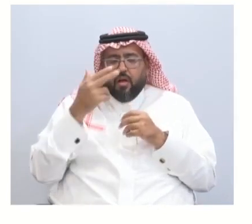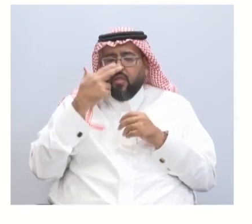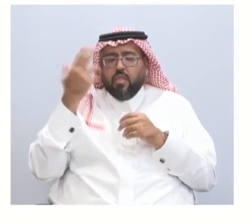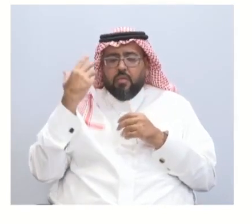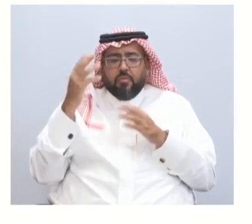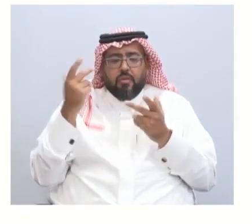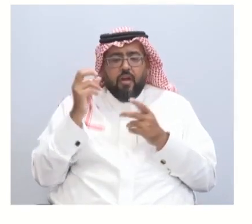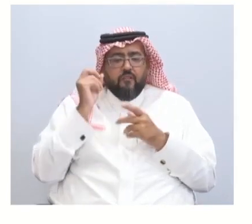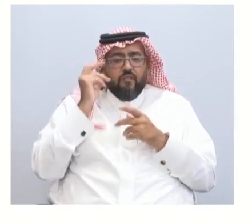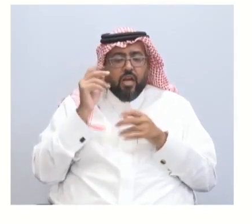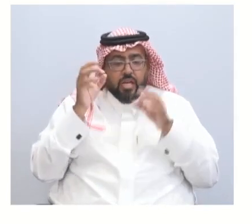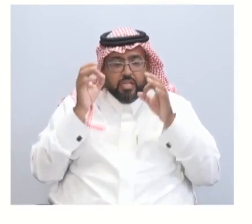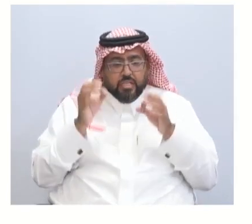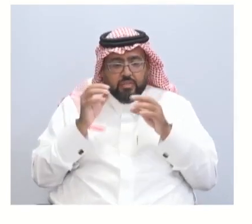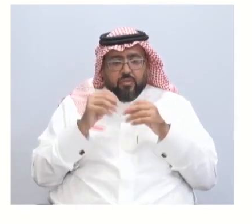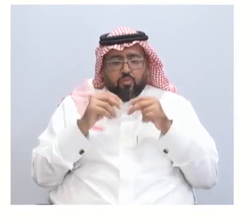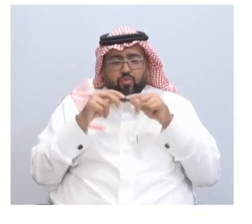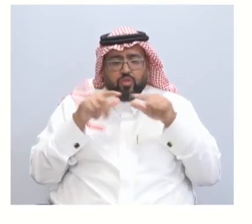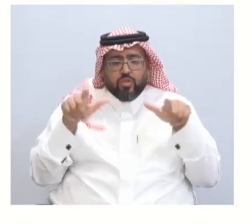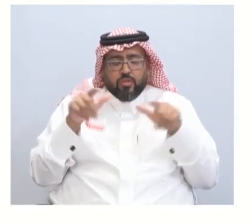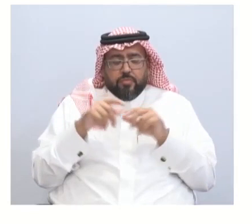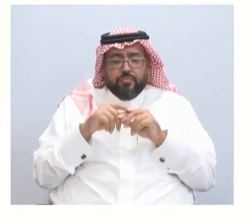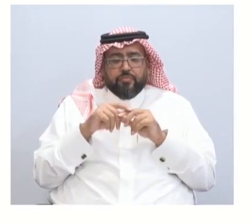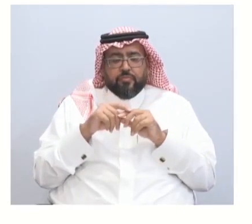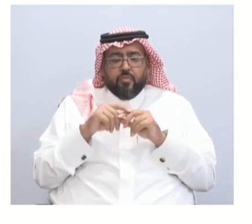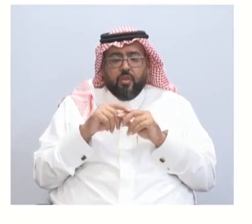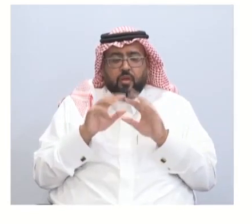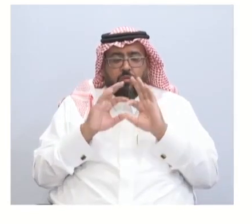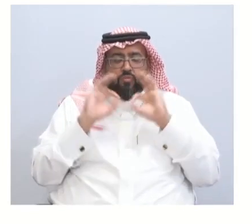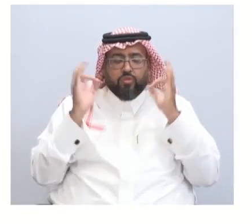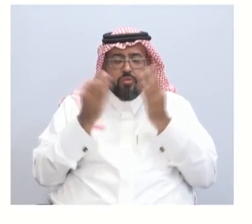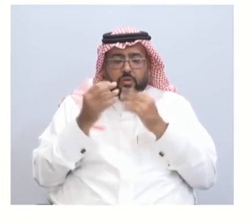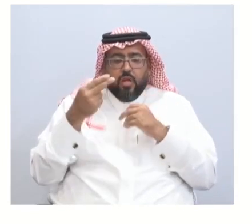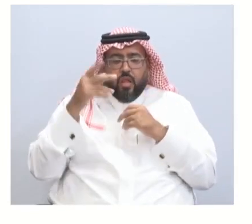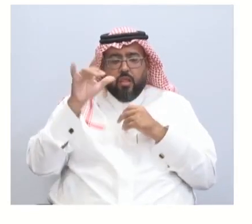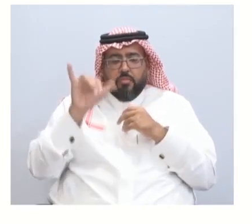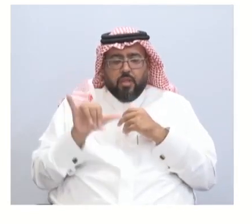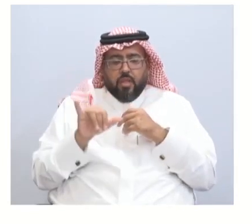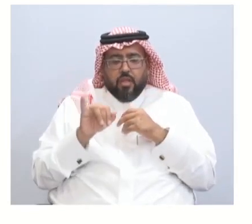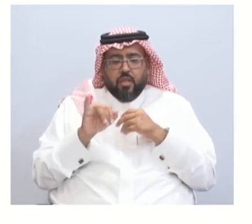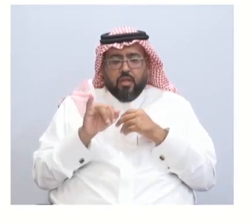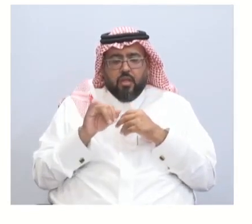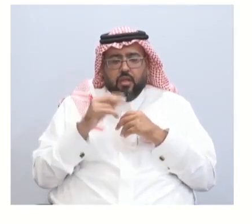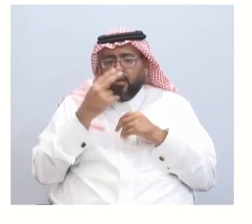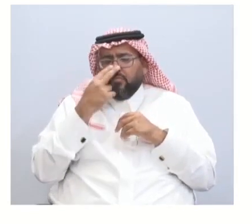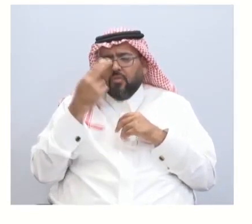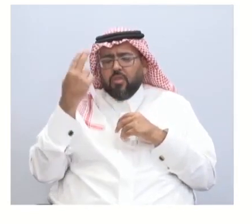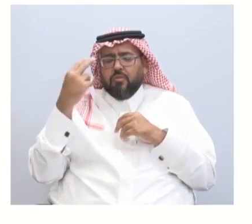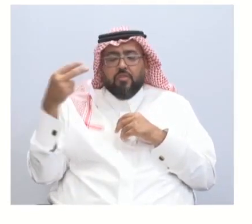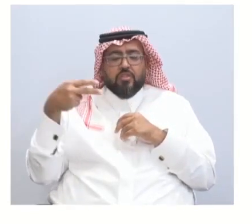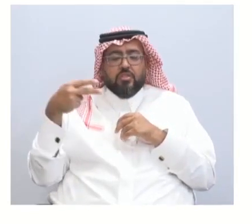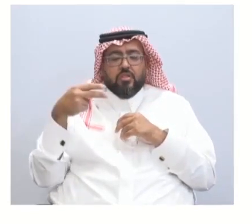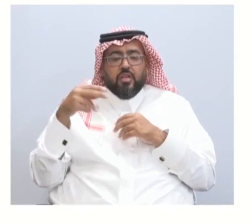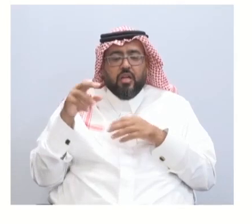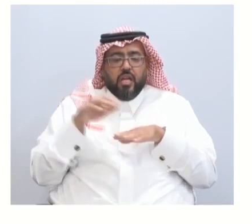كانت الفكره السائده عزيزي الطالب عزيزتي الطالبه في المجتمع العلمي في مطلع القرن العشر ان